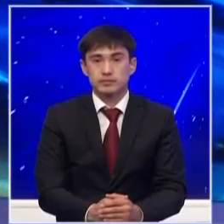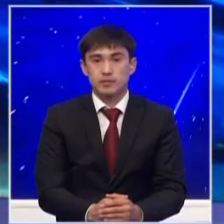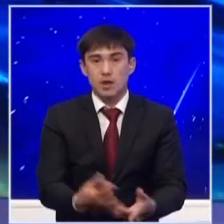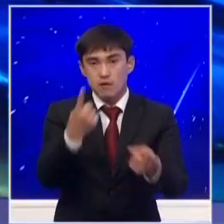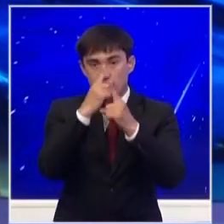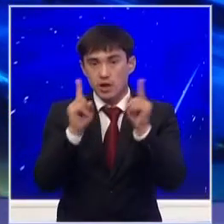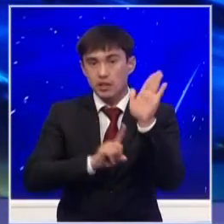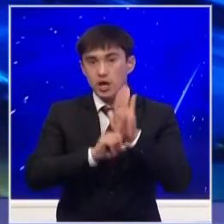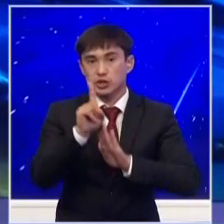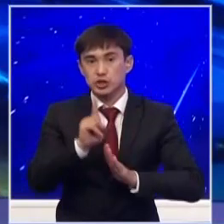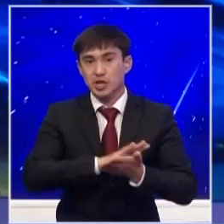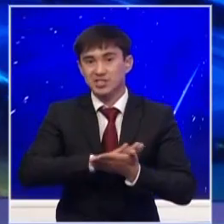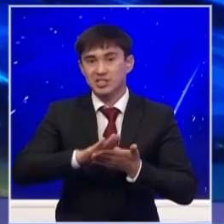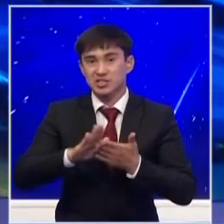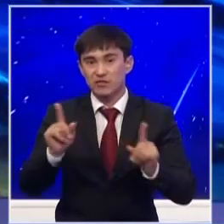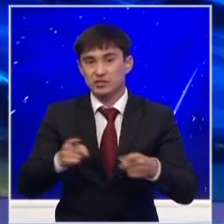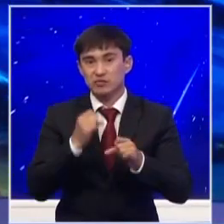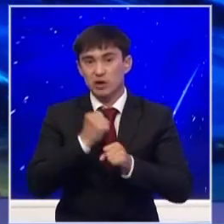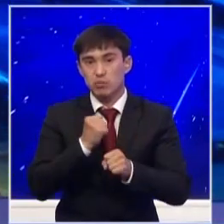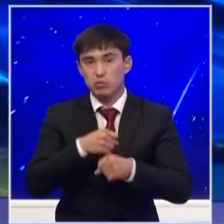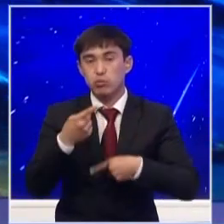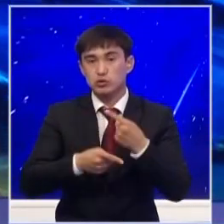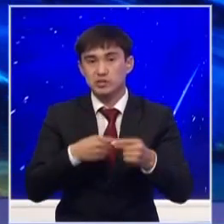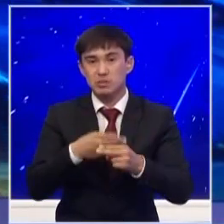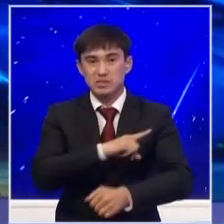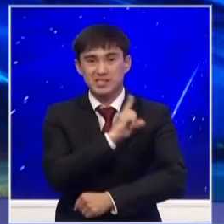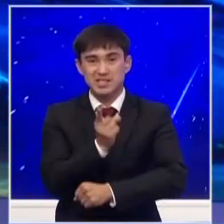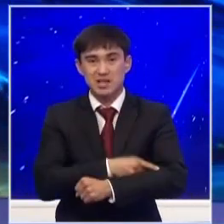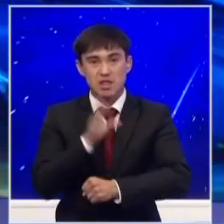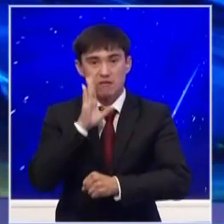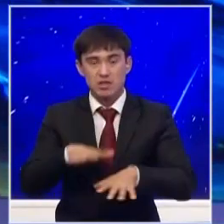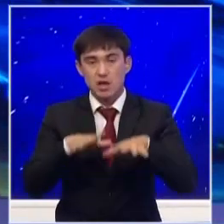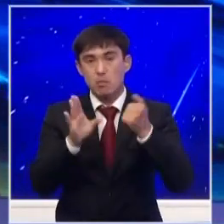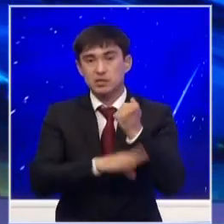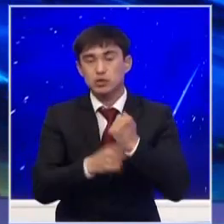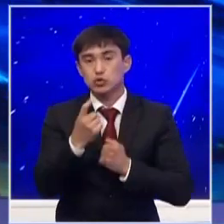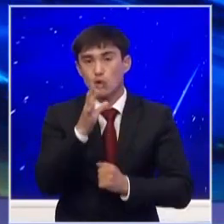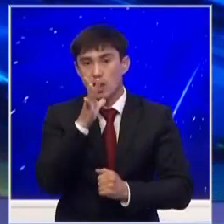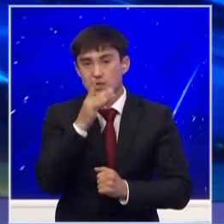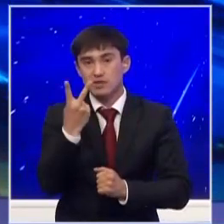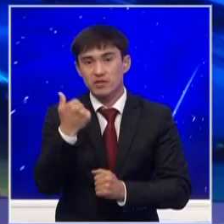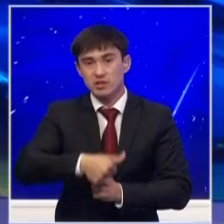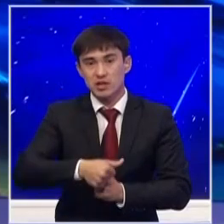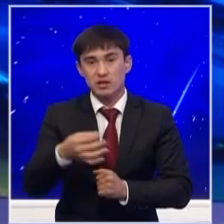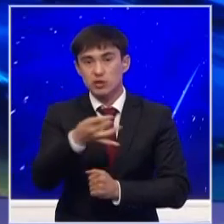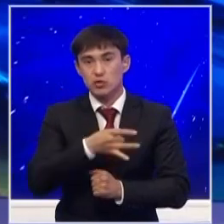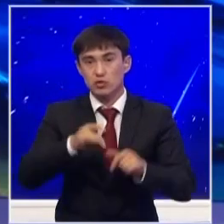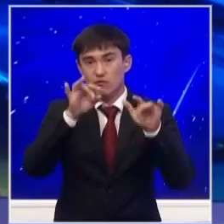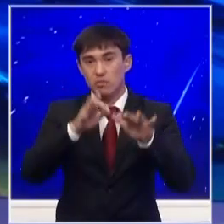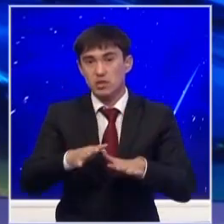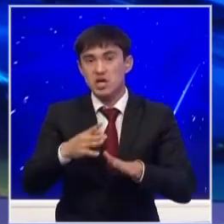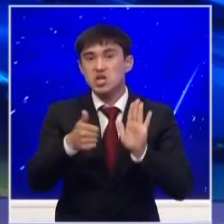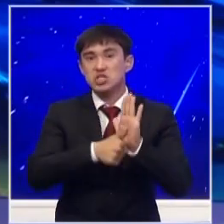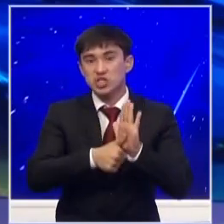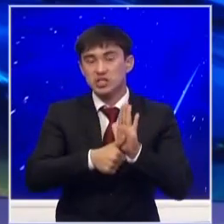В Италии начались очистительно-восстановительные работы после самого сильнейшего наводнения за последние 100 лет. За 2 недели в регионе выпала